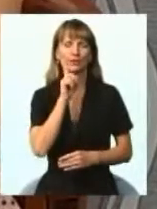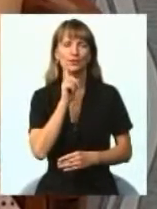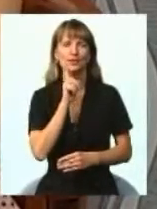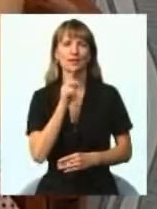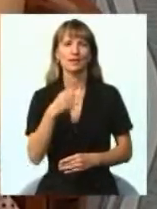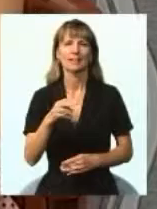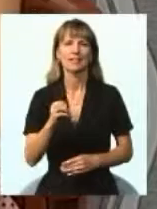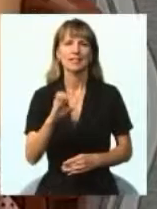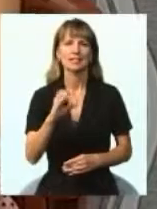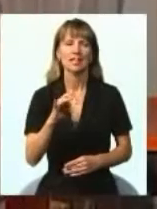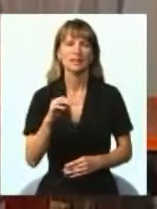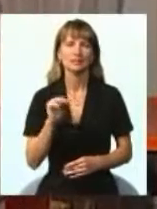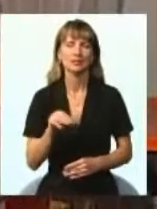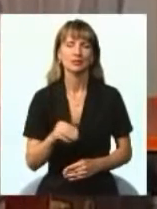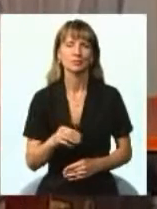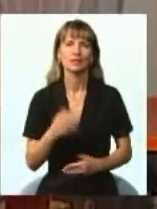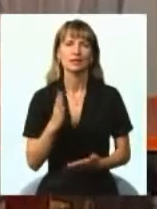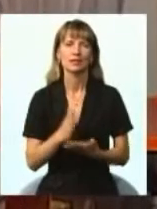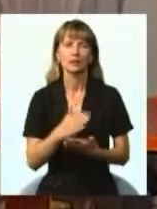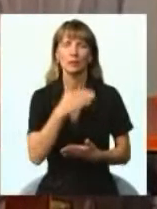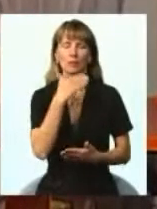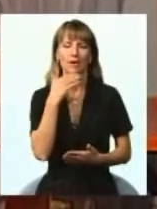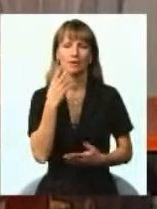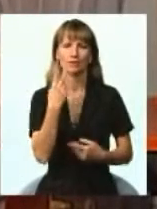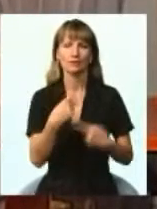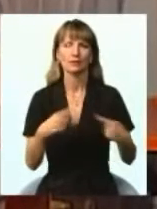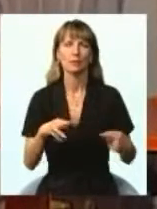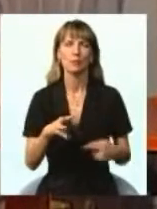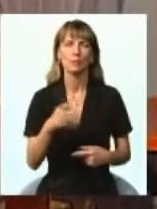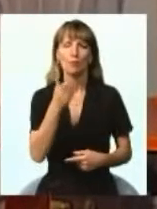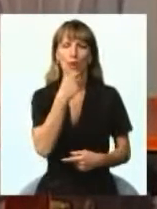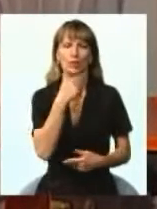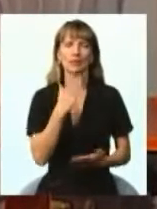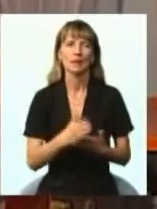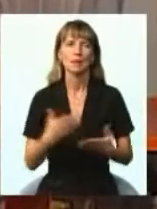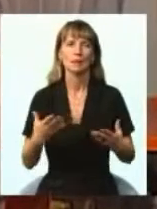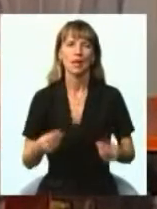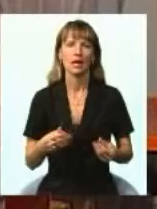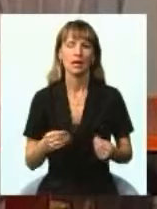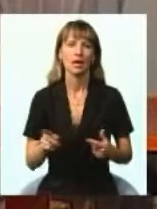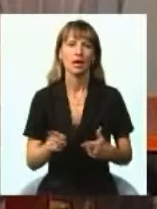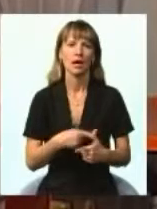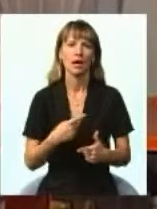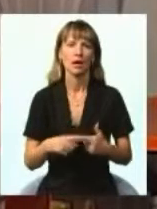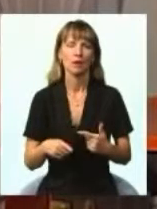смачний десерт. Є багато видів морозива. Є, наприклад, м'яке або